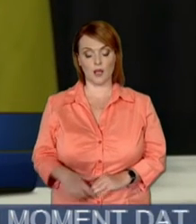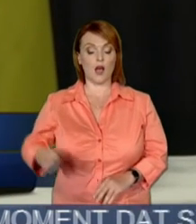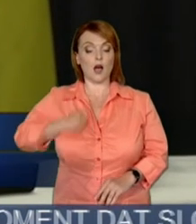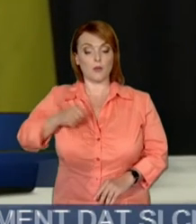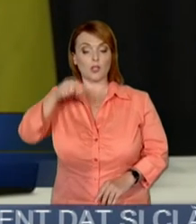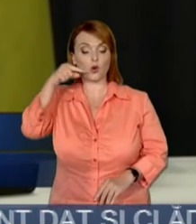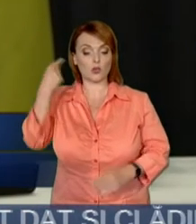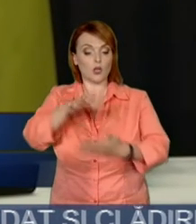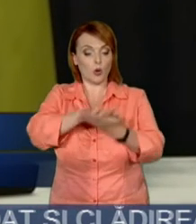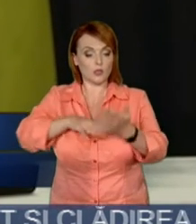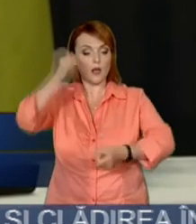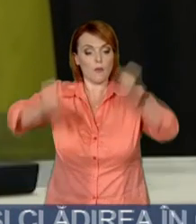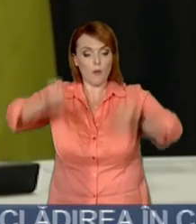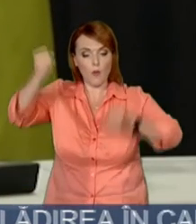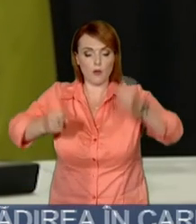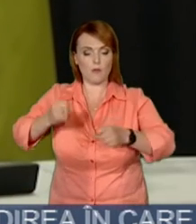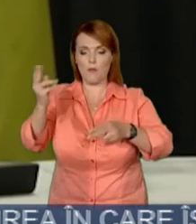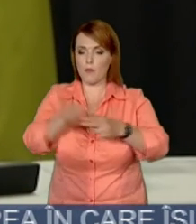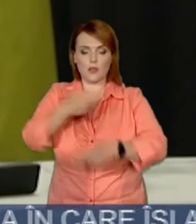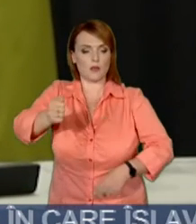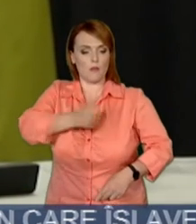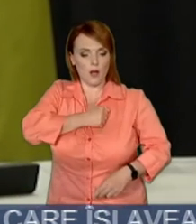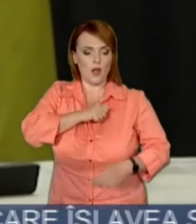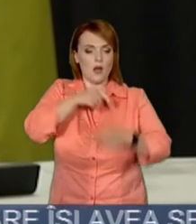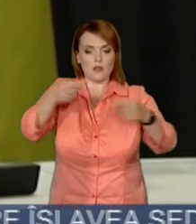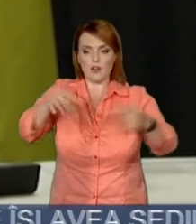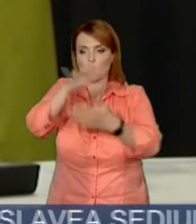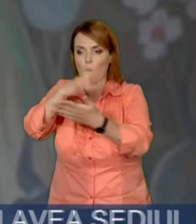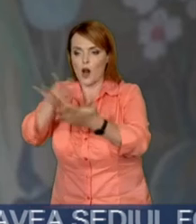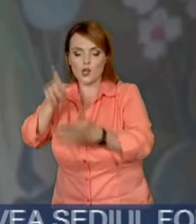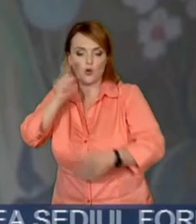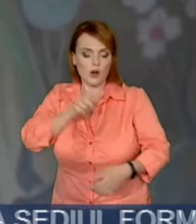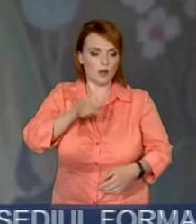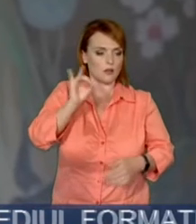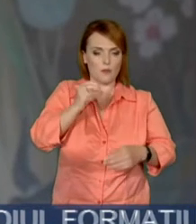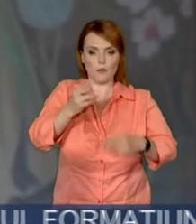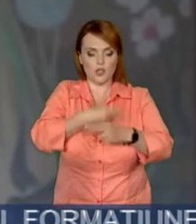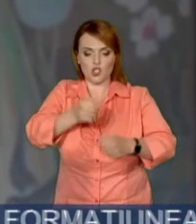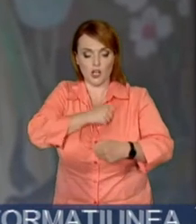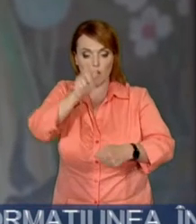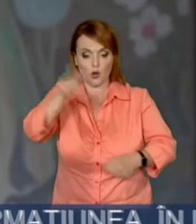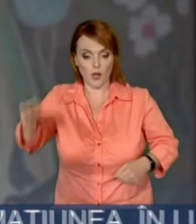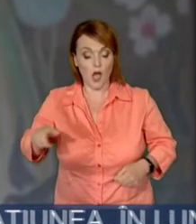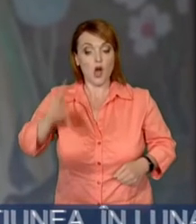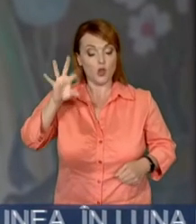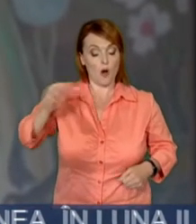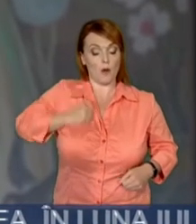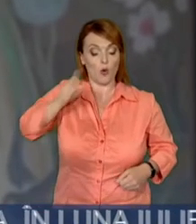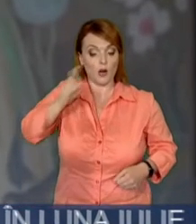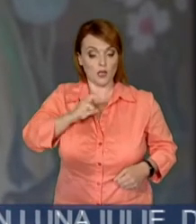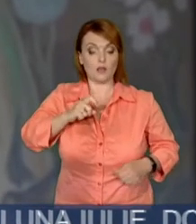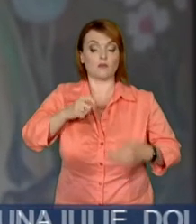ruse continuă să bombardeze nemilos orașele și civilii ucraineni cu rachete și foc de artilerie, dar forțele ucrainene au